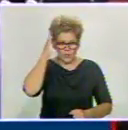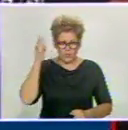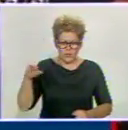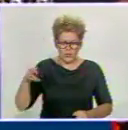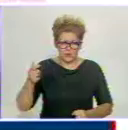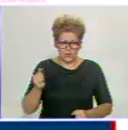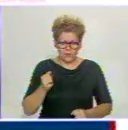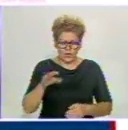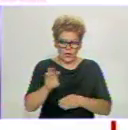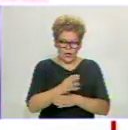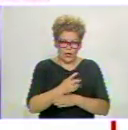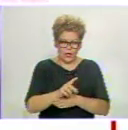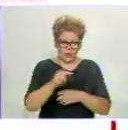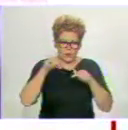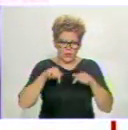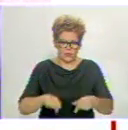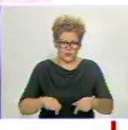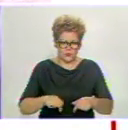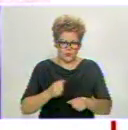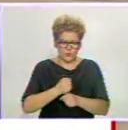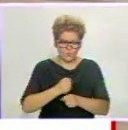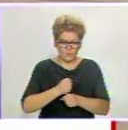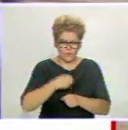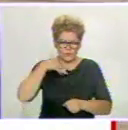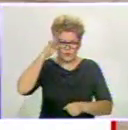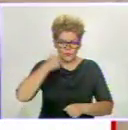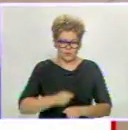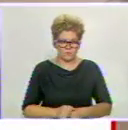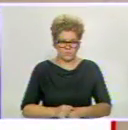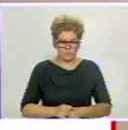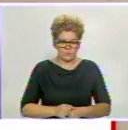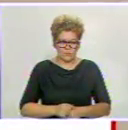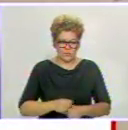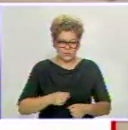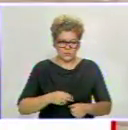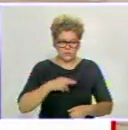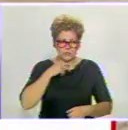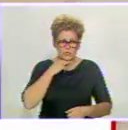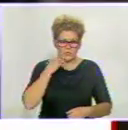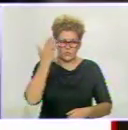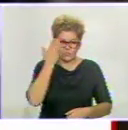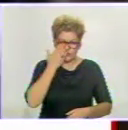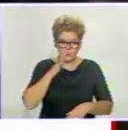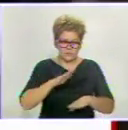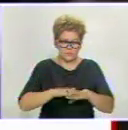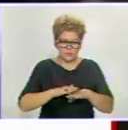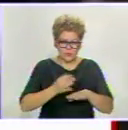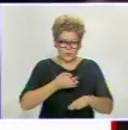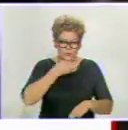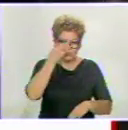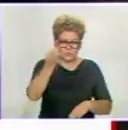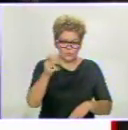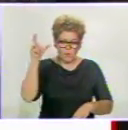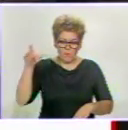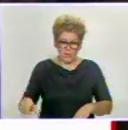Surprinzător, camerele de supraveghere montate în școală nu au funcționat în acel moment, așa că cei din conducerea școlii se bazează doar pe cele declarate de